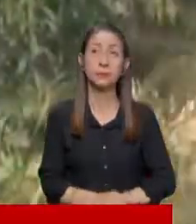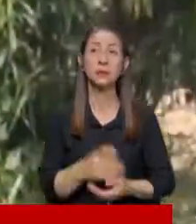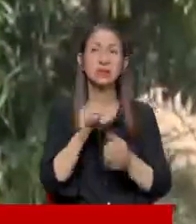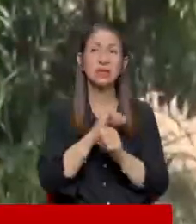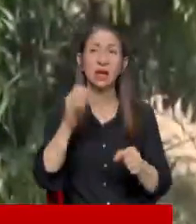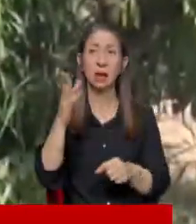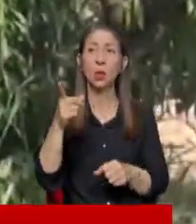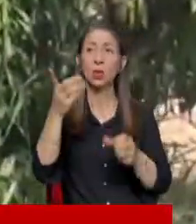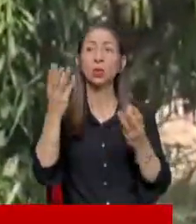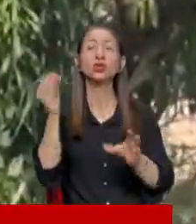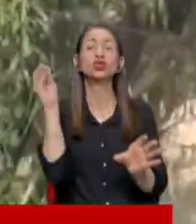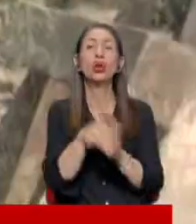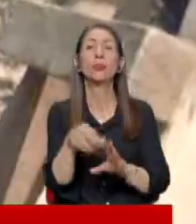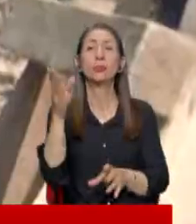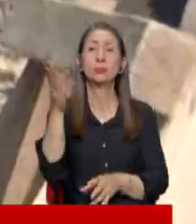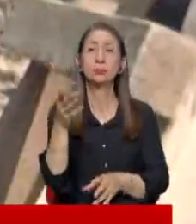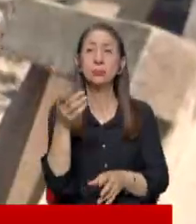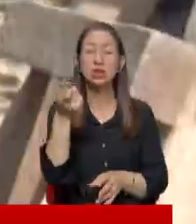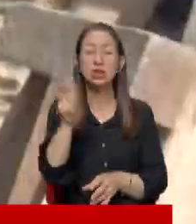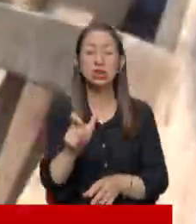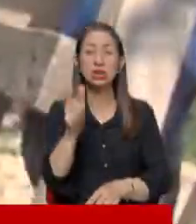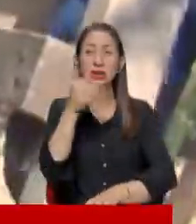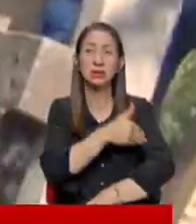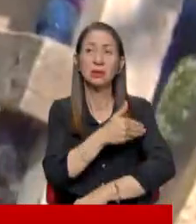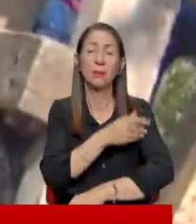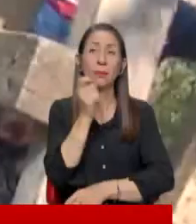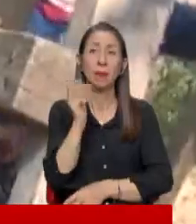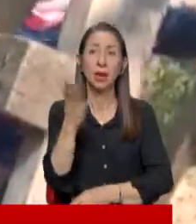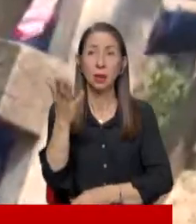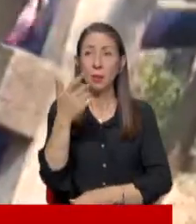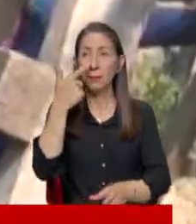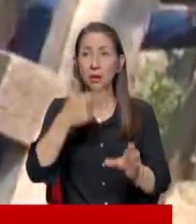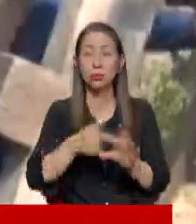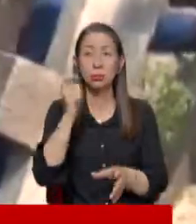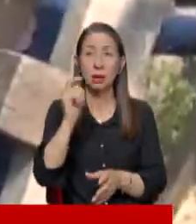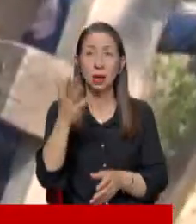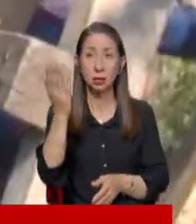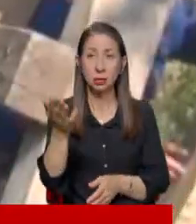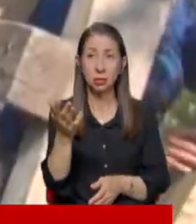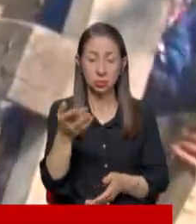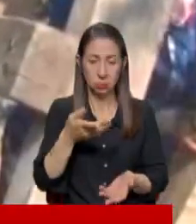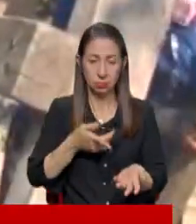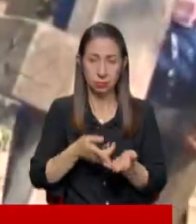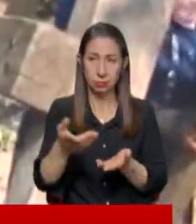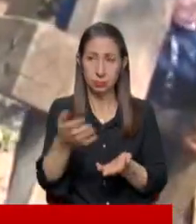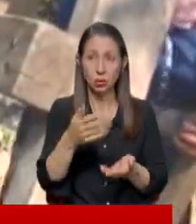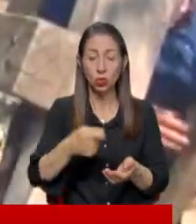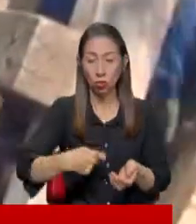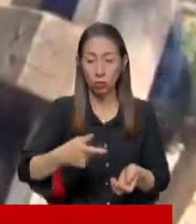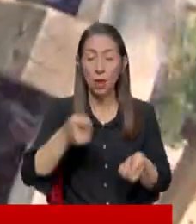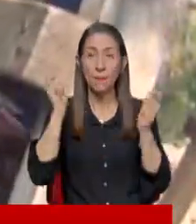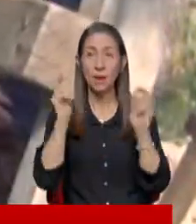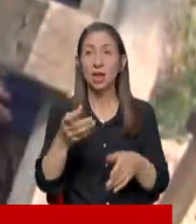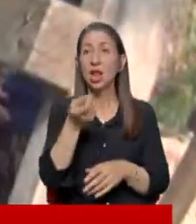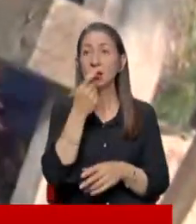bunda. Bunlar olduğu gibi çöpe gidecek şimdi. İşçilik pahalı. Mazot pahalı. Sürüyorsun böyle. Gübre atıyorsun